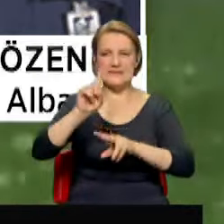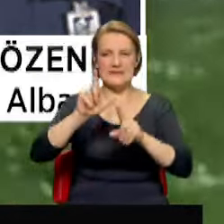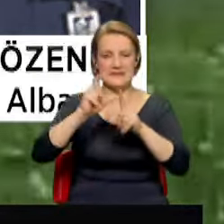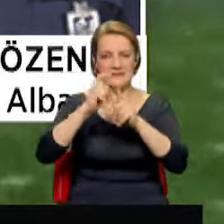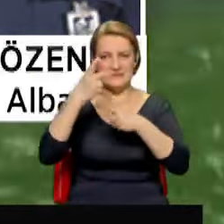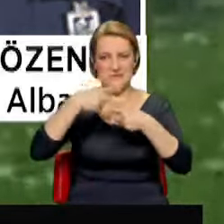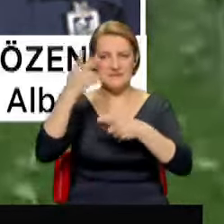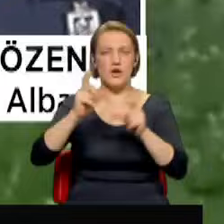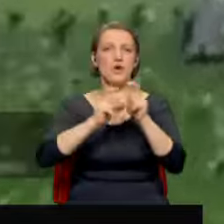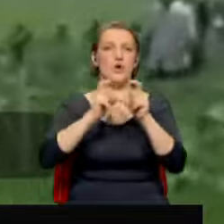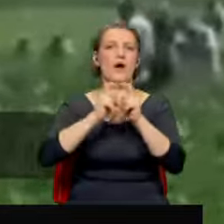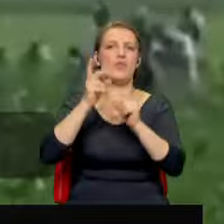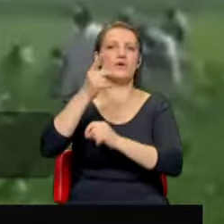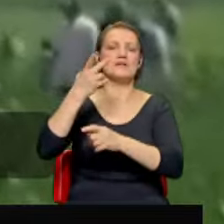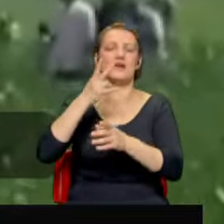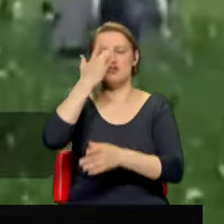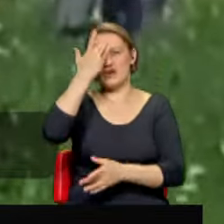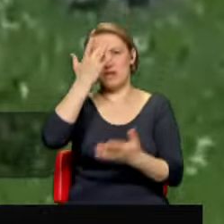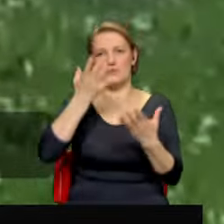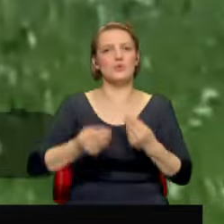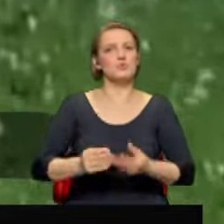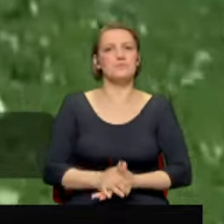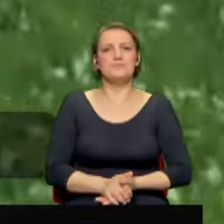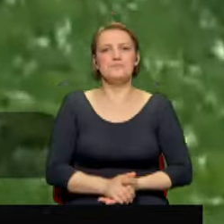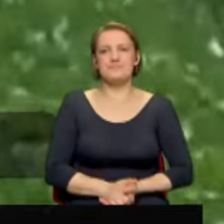Gökhan Özen şehit oldu.